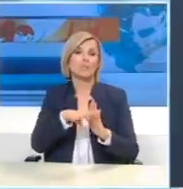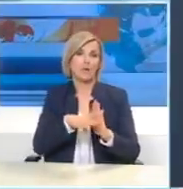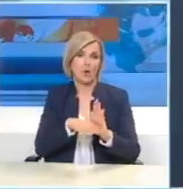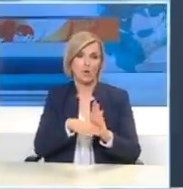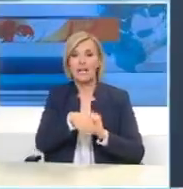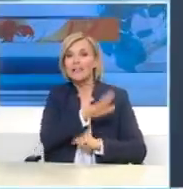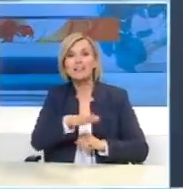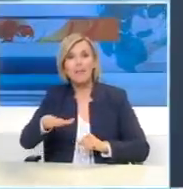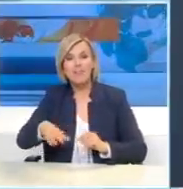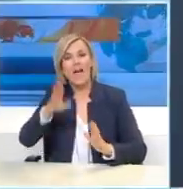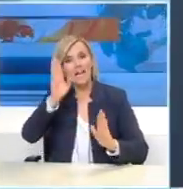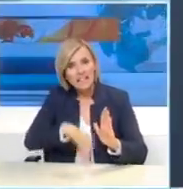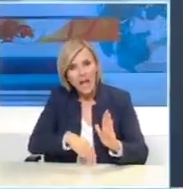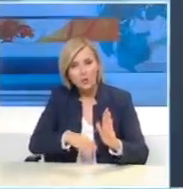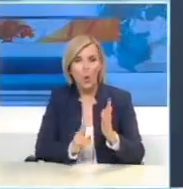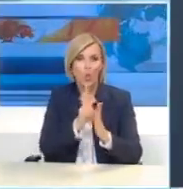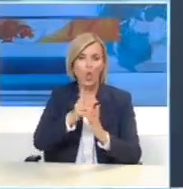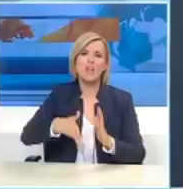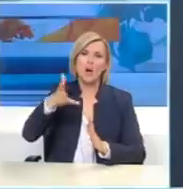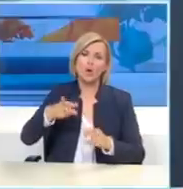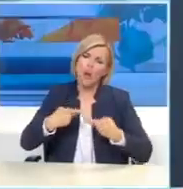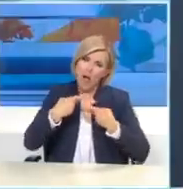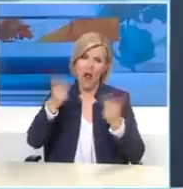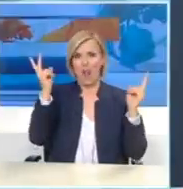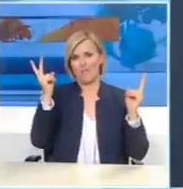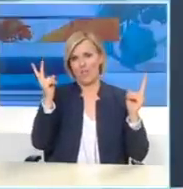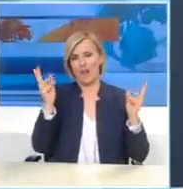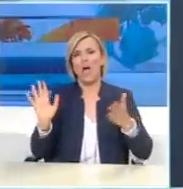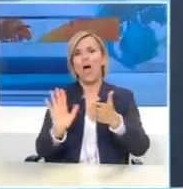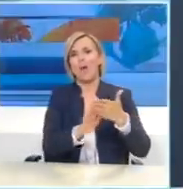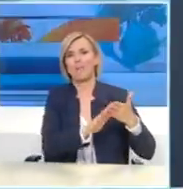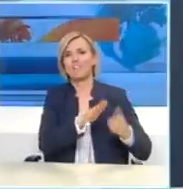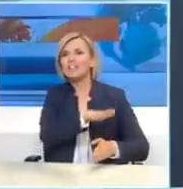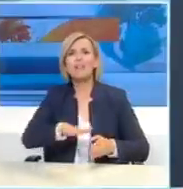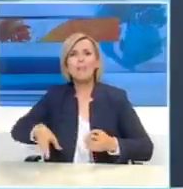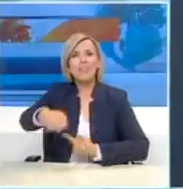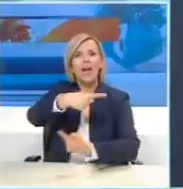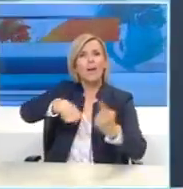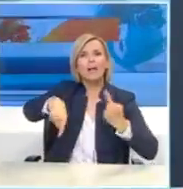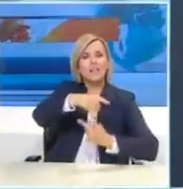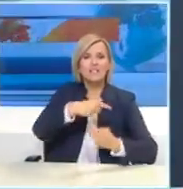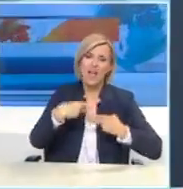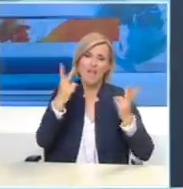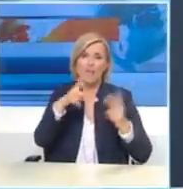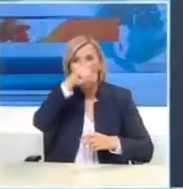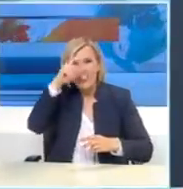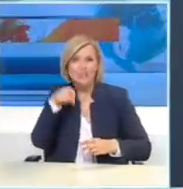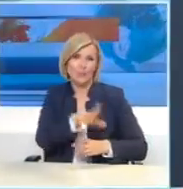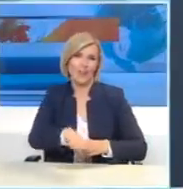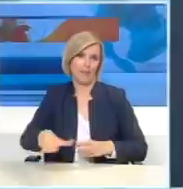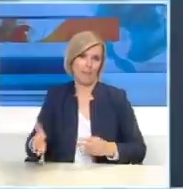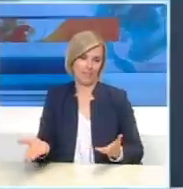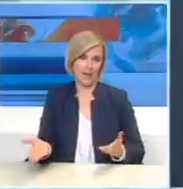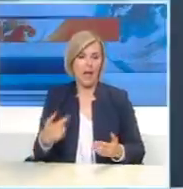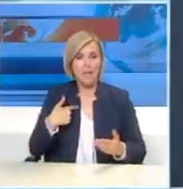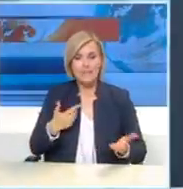των 12 ετών είναι πιο ελεύθερες στην προσέγγιση του όσον αφορά την επαφή των παιδιών, η οποία είναι και πάρα πολύ δύσκολο να ελεγχθεί. Τα